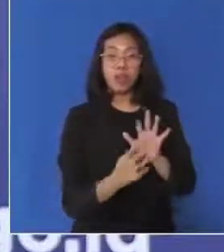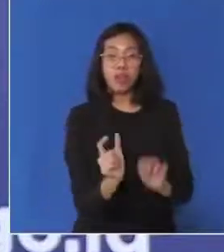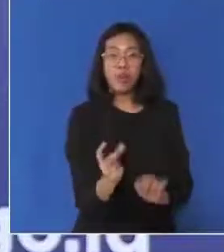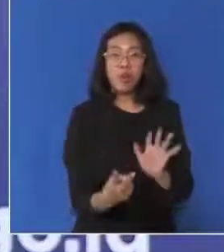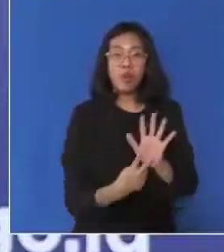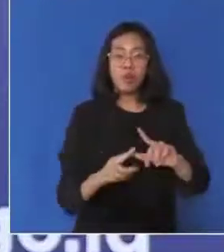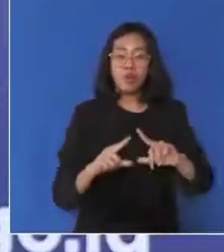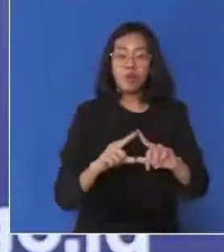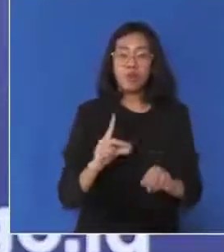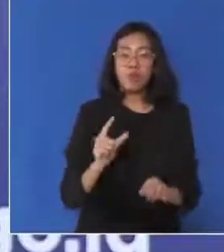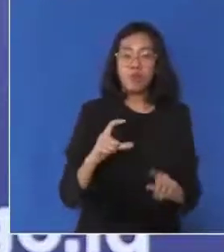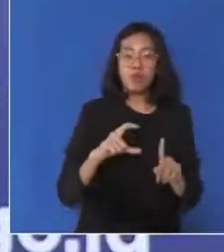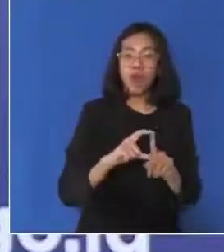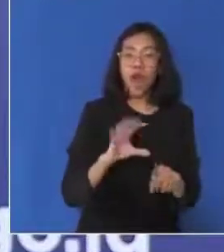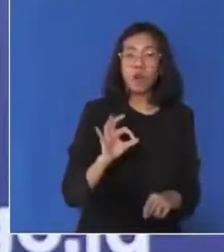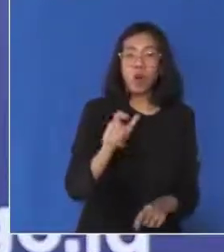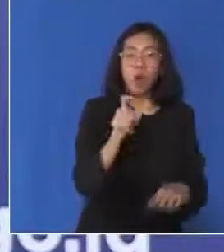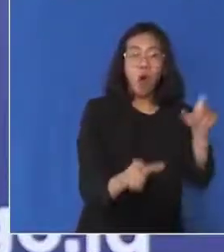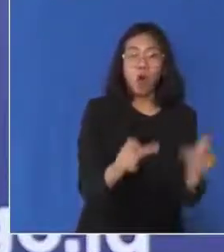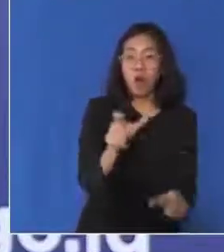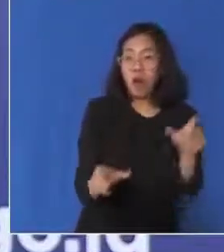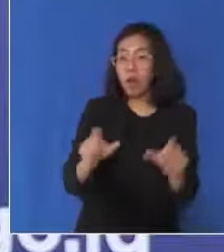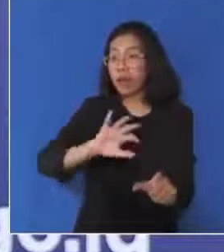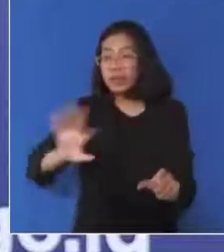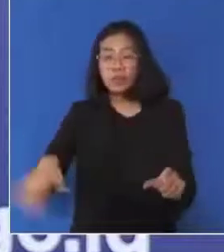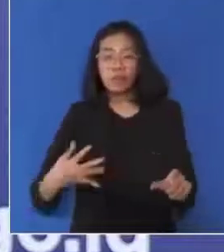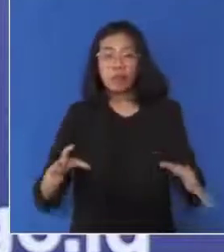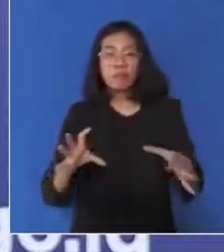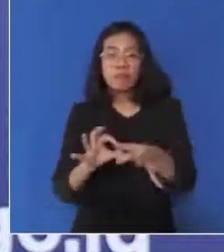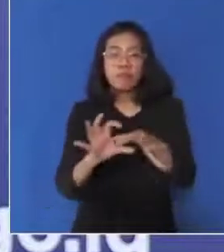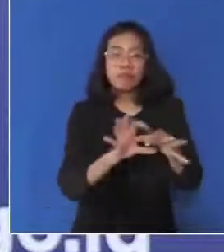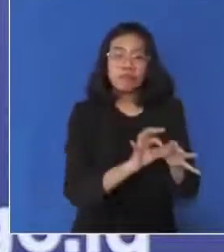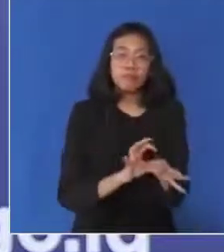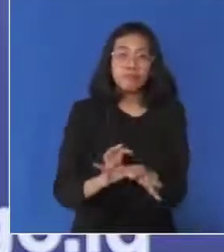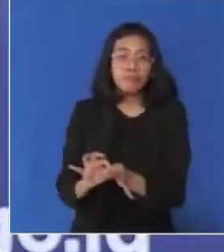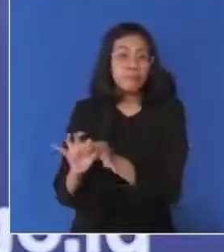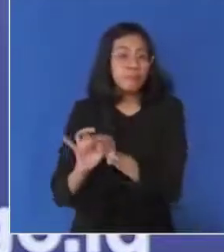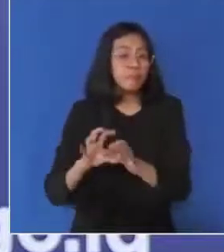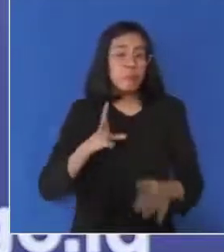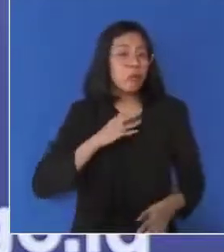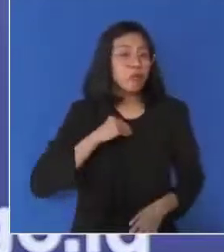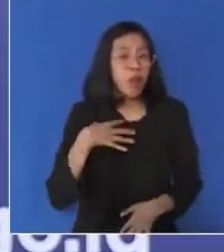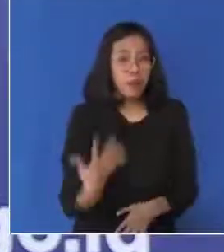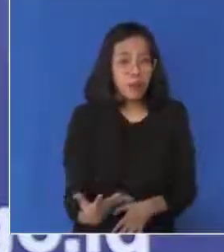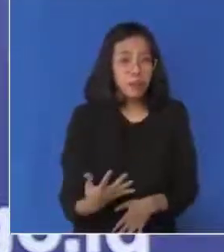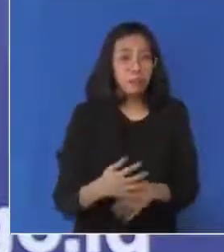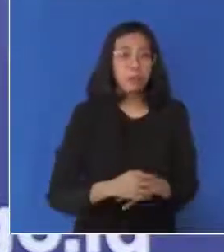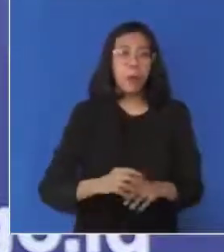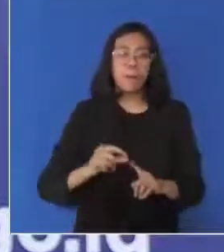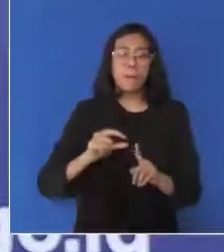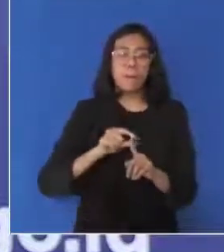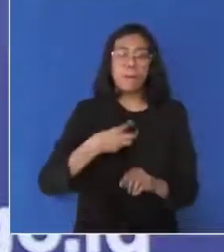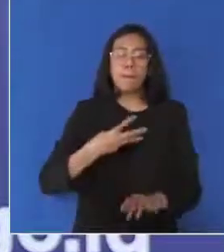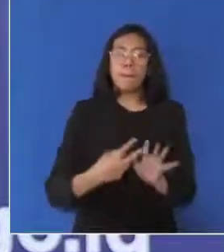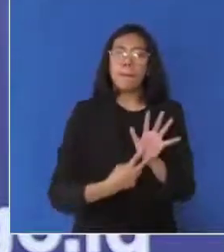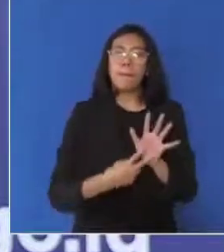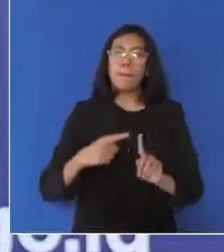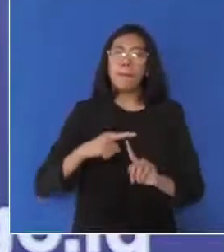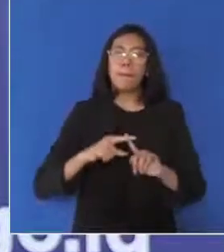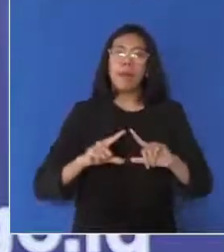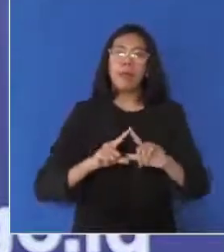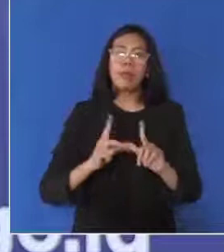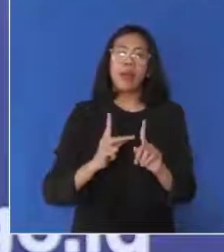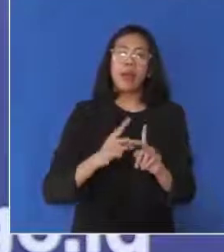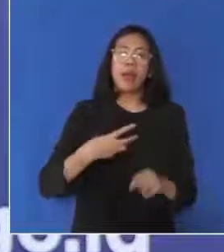multipihak dan pentahelix dalam penanggulangan bencana maksudnya ini pentahelix itu adalah pemerintah